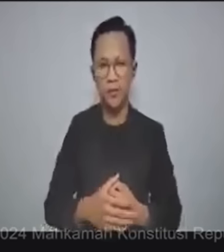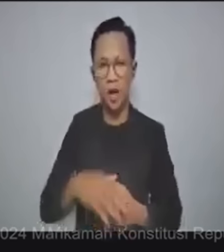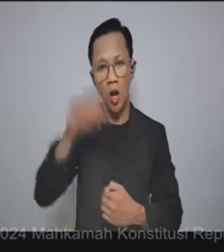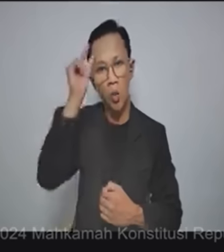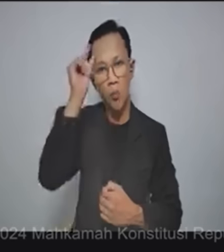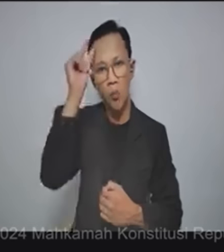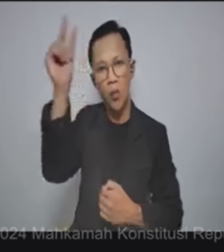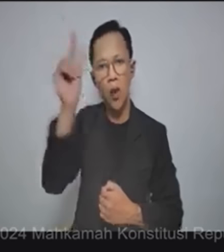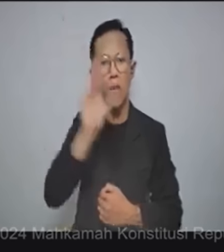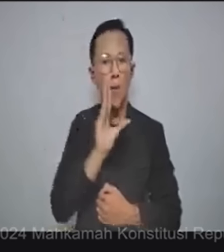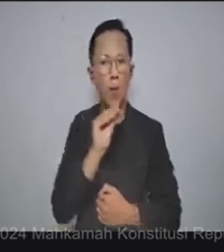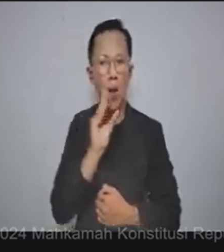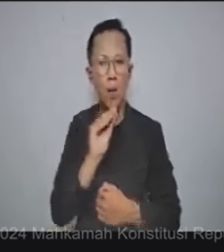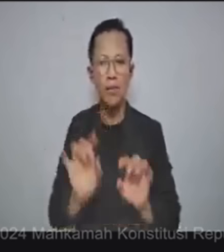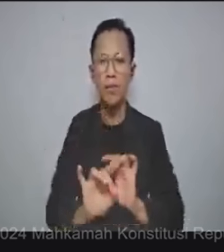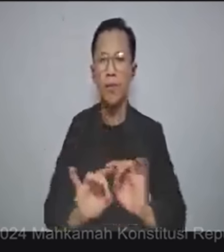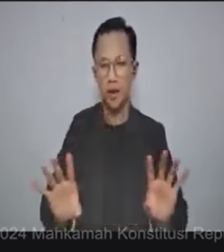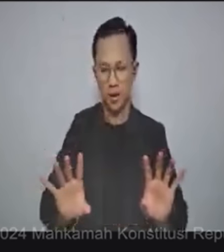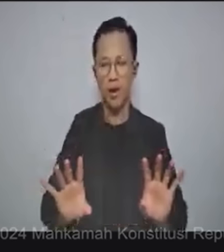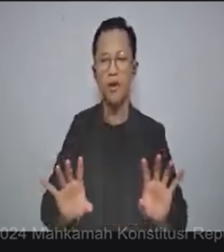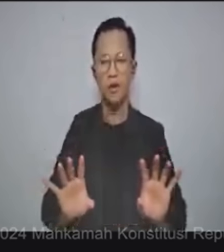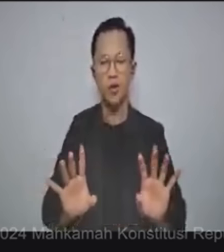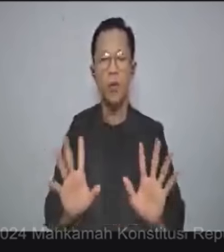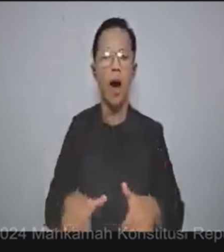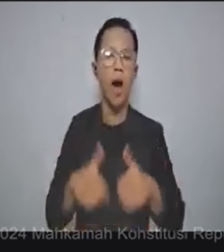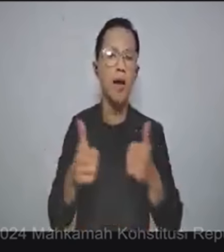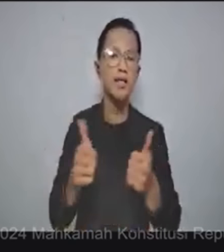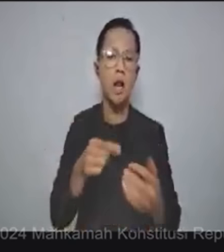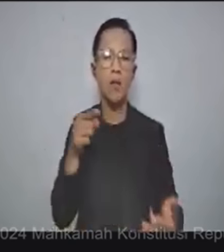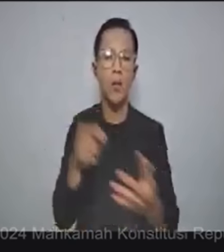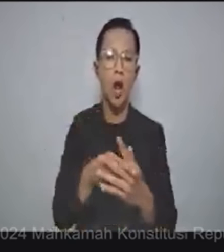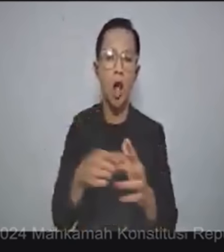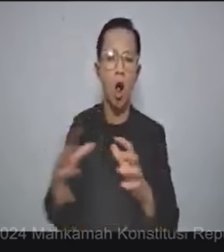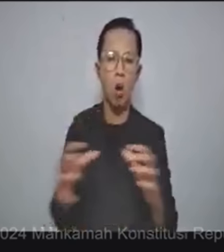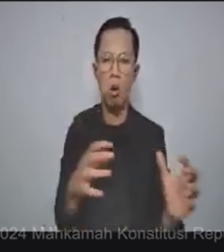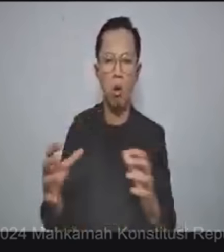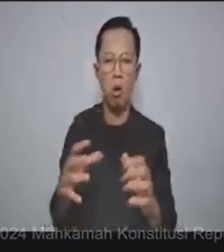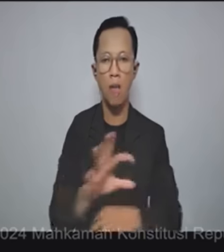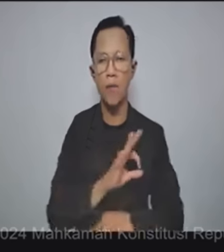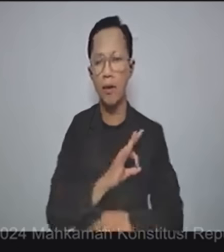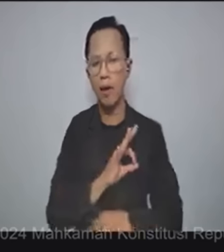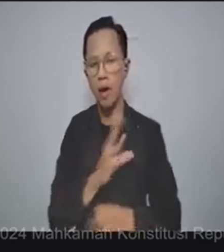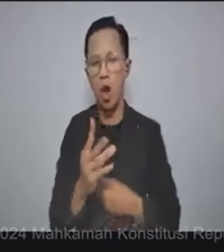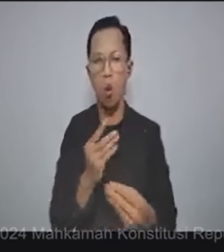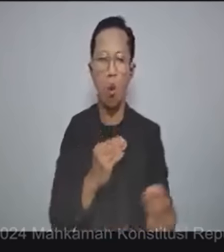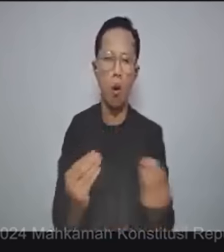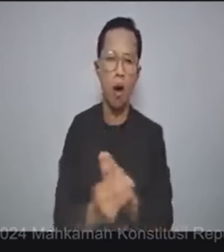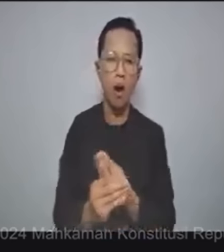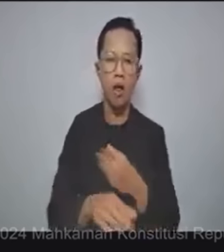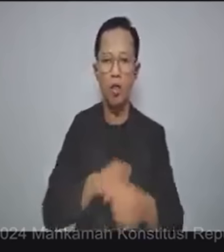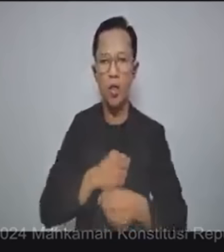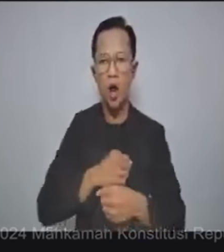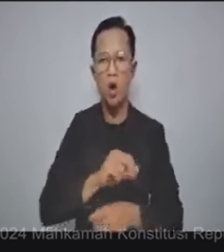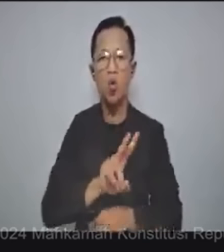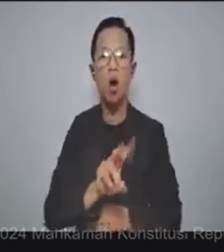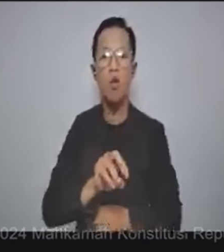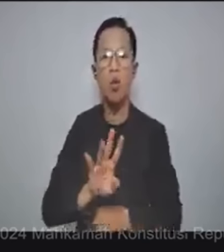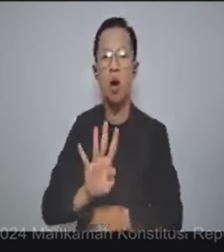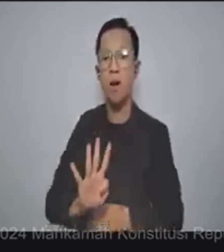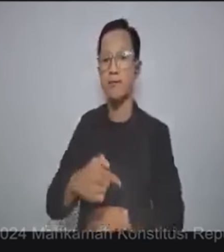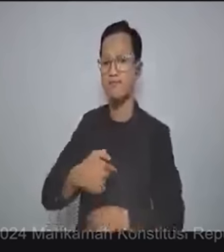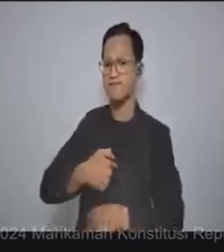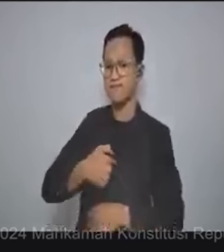saya sampaikan dalam perselisihan hasil pemilihan umum presiden tahun 202 hal ini saya lakukan